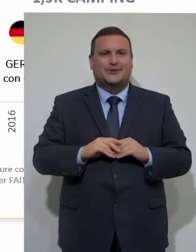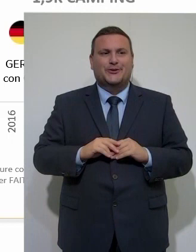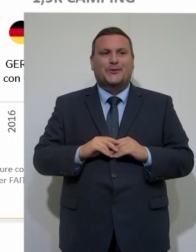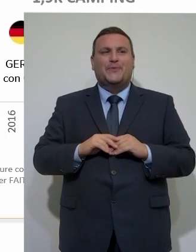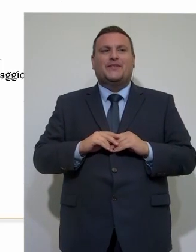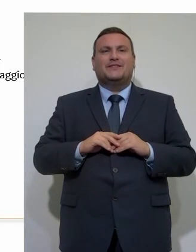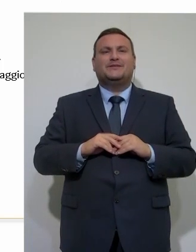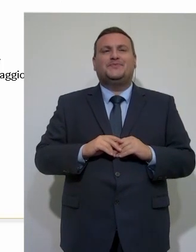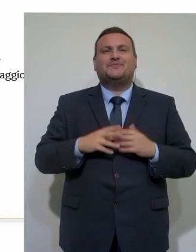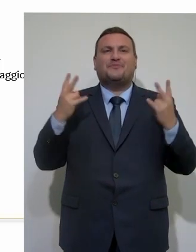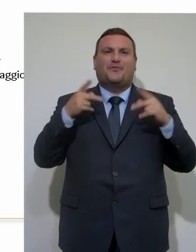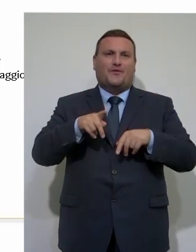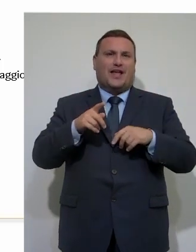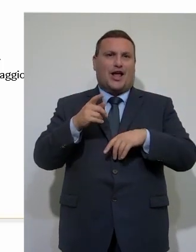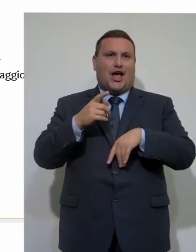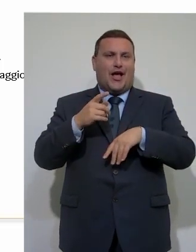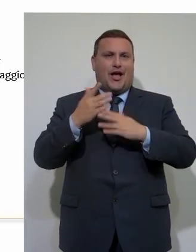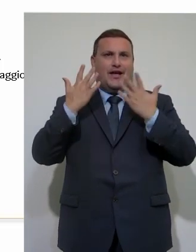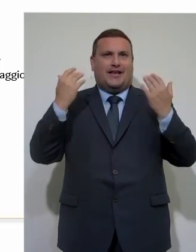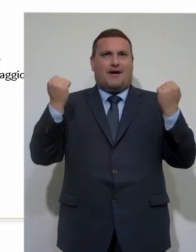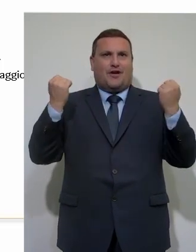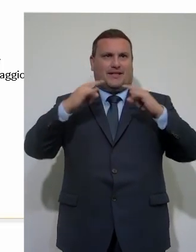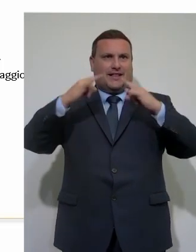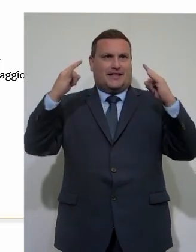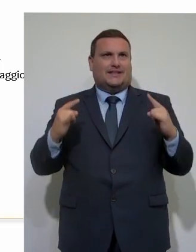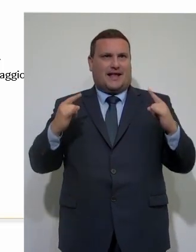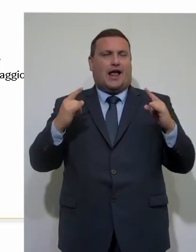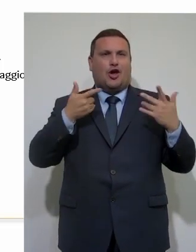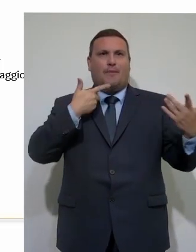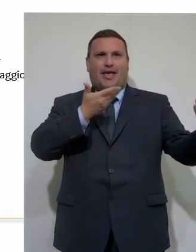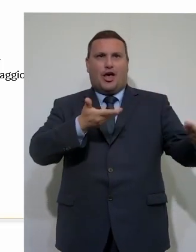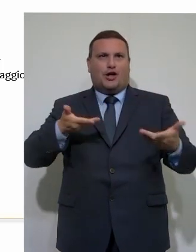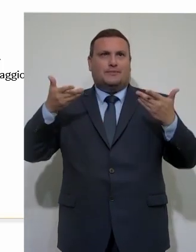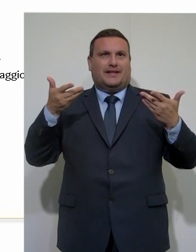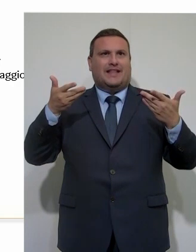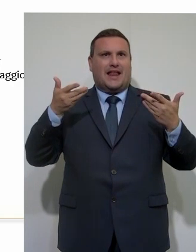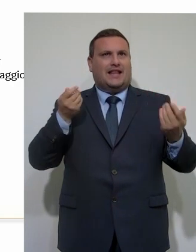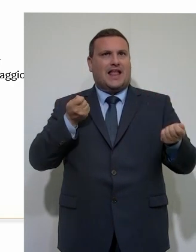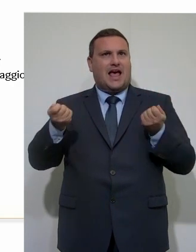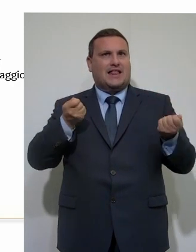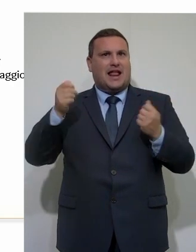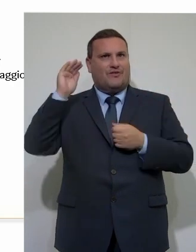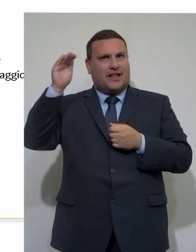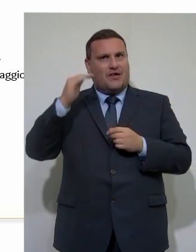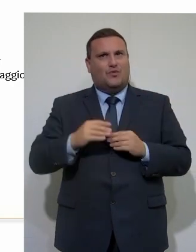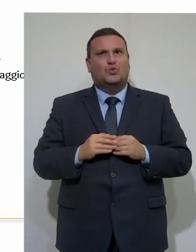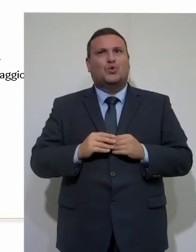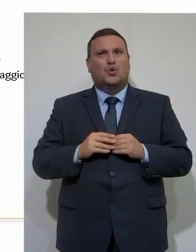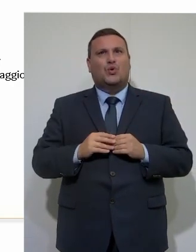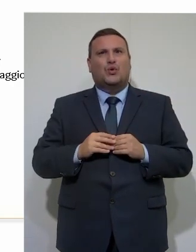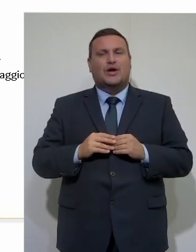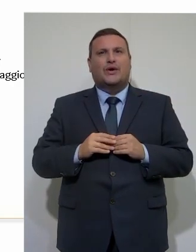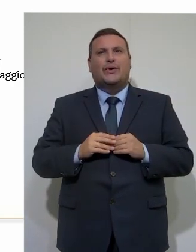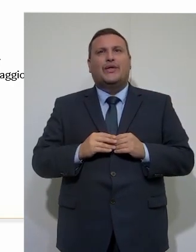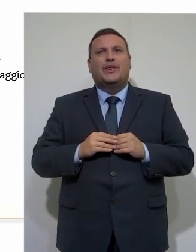chiave di offerta. Ci sono alcuni importanti trend che ci illustrano che succederà per il